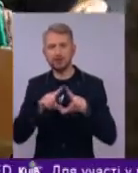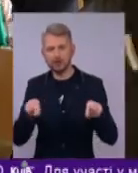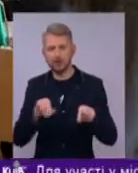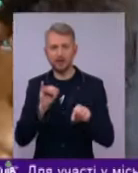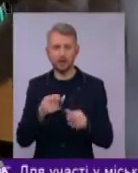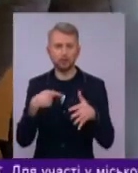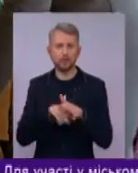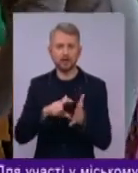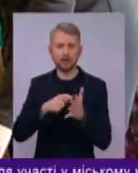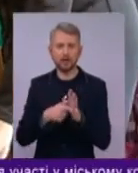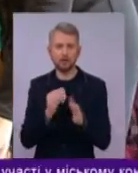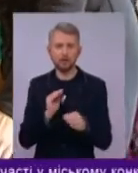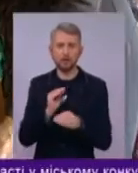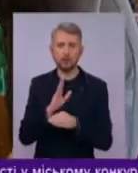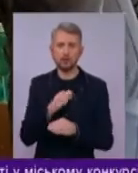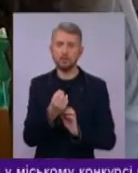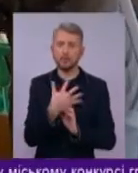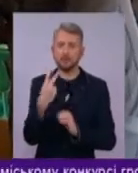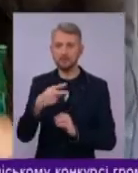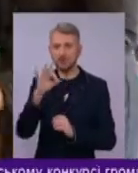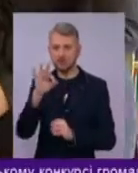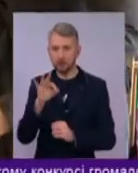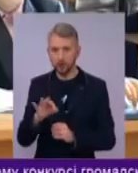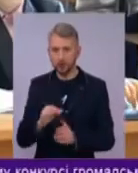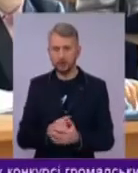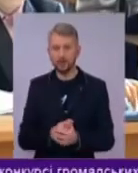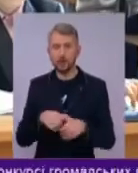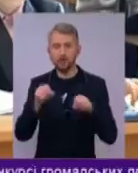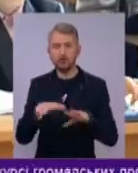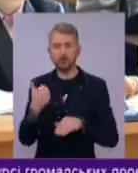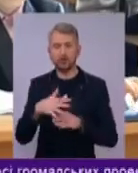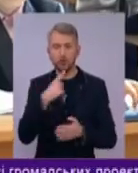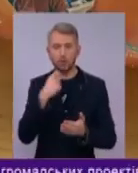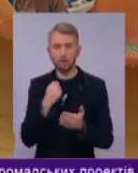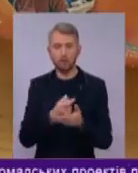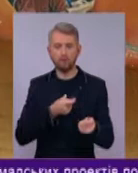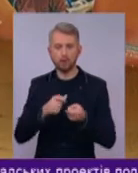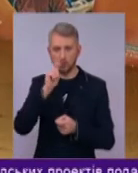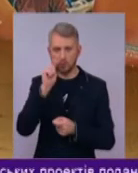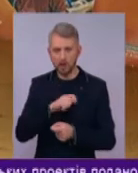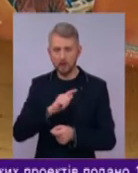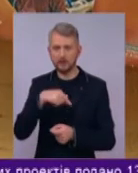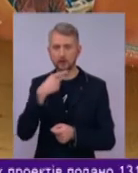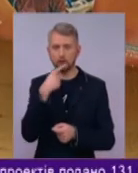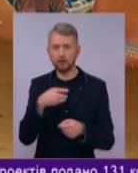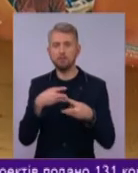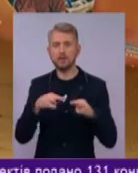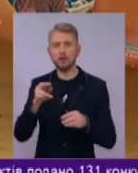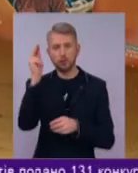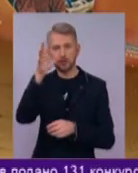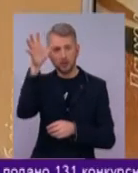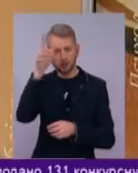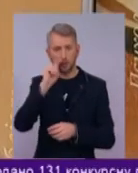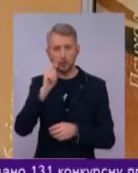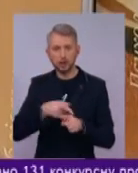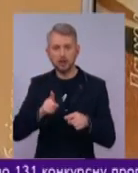класів. Доплата становитиме 15 та 20% відповідно. Рішення вже ухвалив уряд України. За словами міністра освіти і науки Лілії Гриневич,